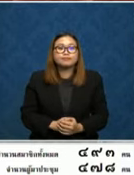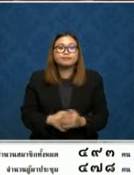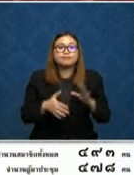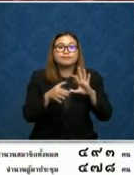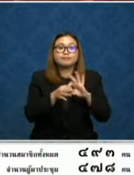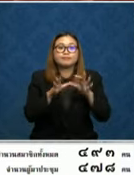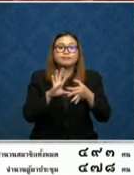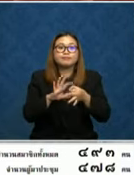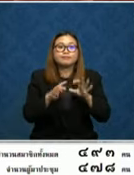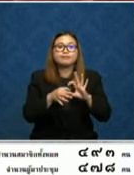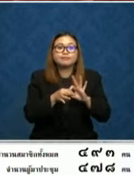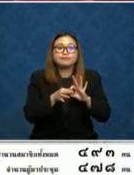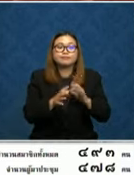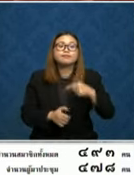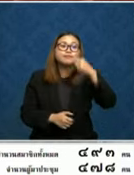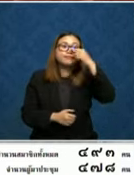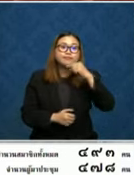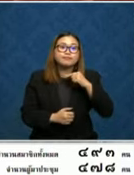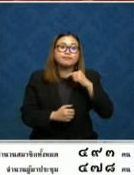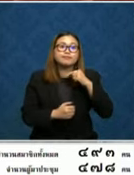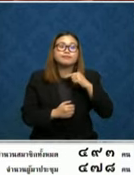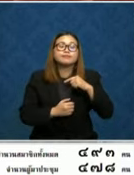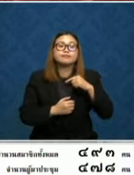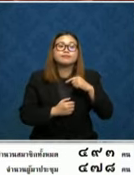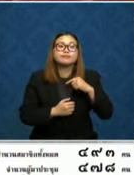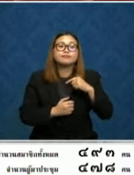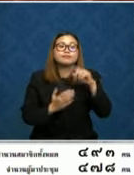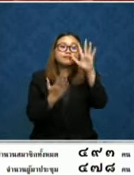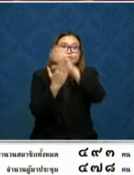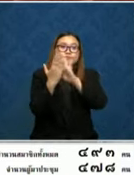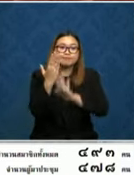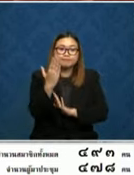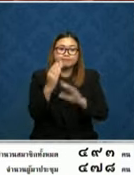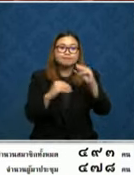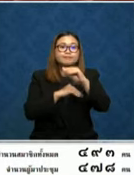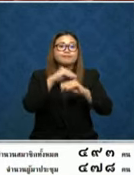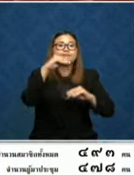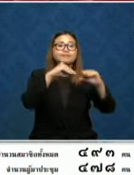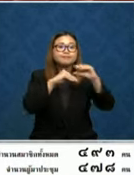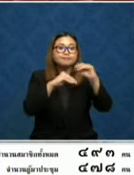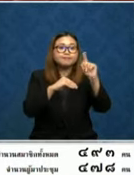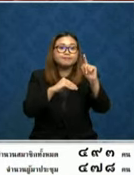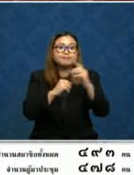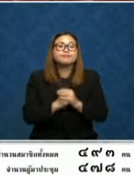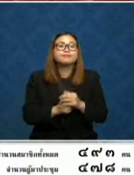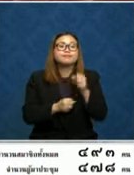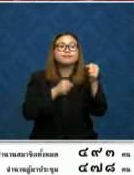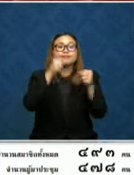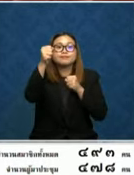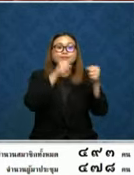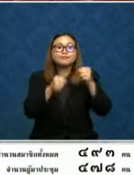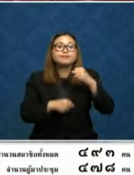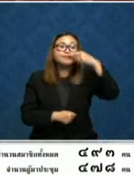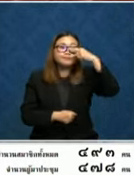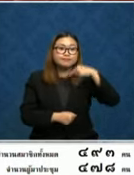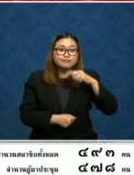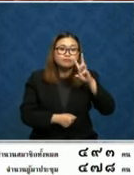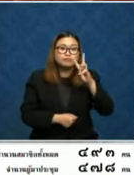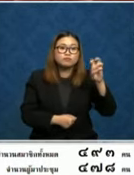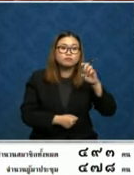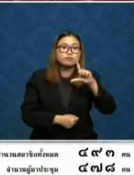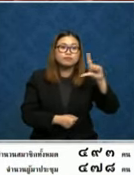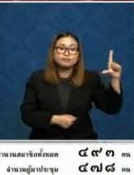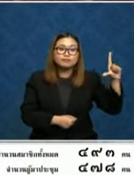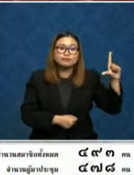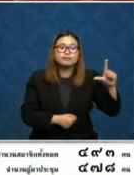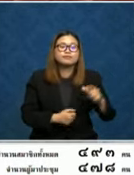แห่งประเทศไทยเป็นรัฐวิสาหกิจขอโครงการใหม่เอี่ยมครับโครงการมวยไทยซอฟต์พาวเวอร์600กว่าล้านบาทซึ่ง